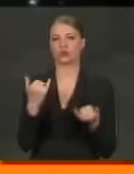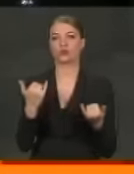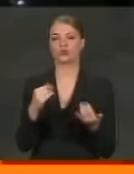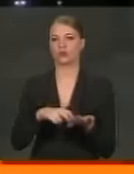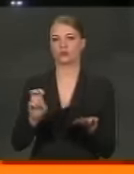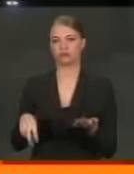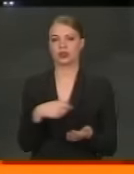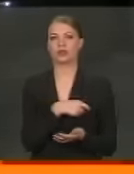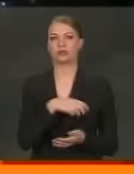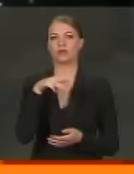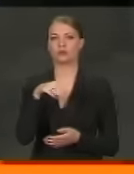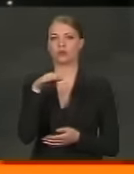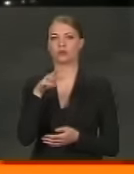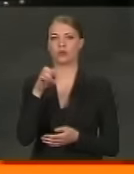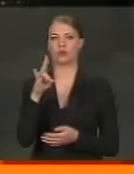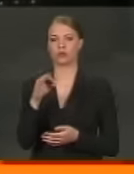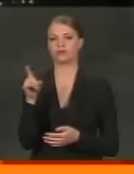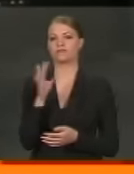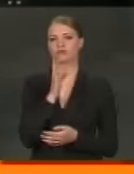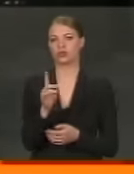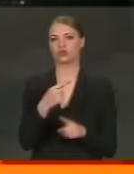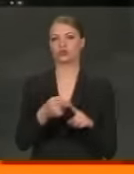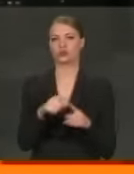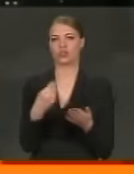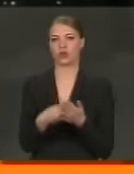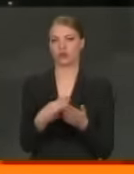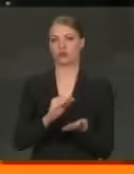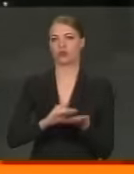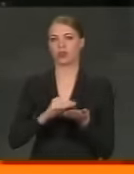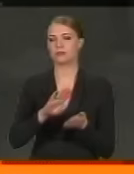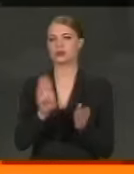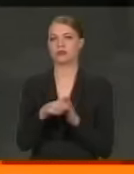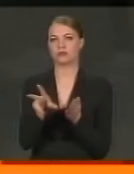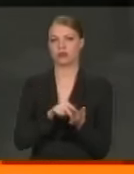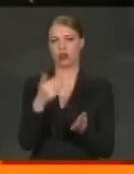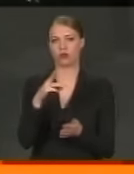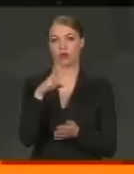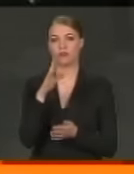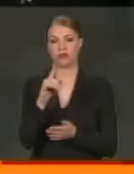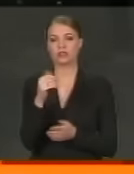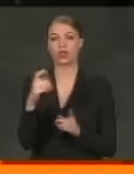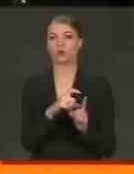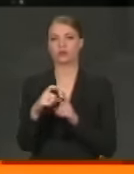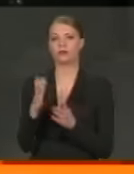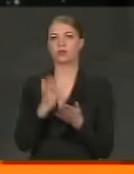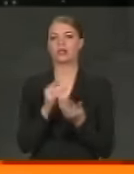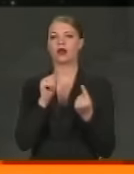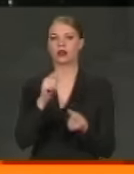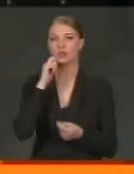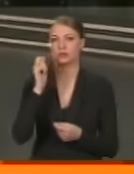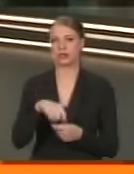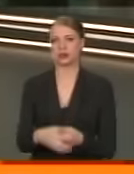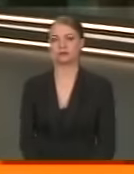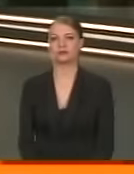сьогодні вийшов депутат Микола Томенко. Він заявив, що цей кошторис написаний під кальку МВФ і, за його словами, є антиукраїнським.